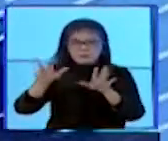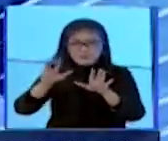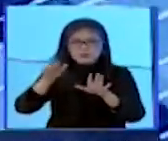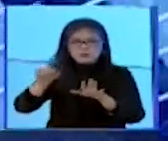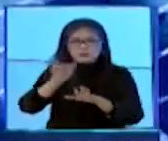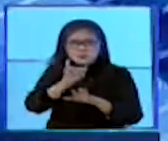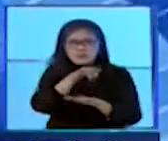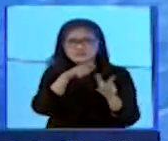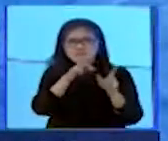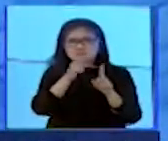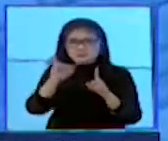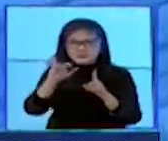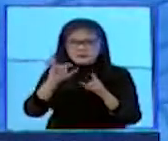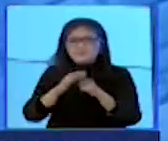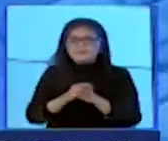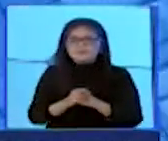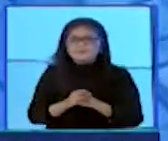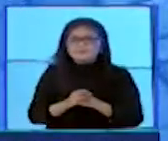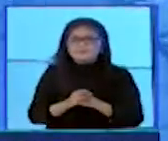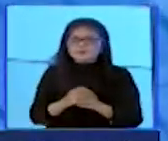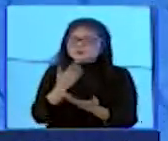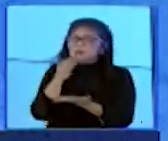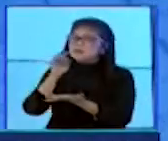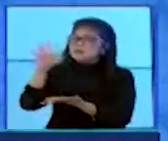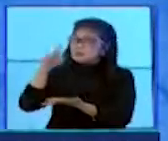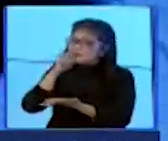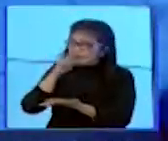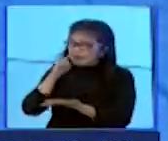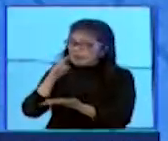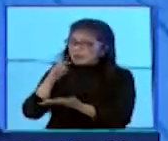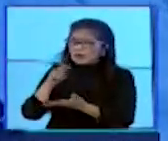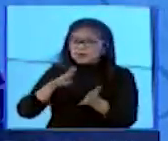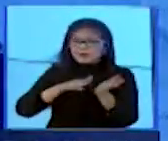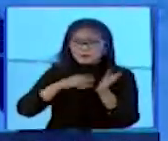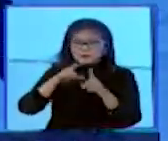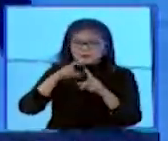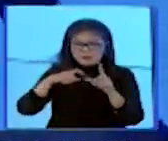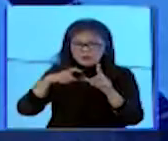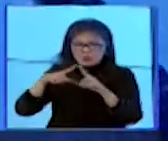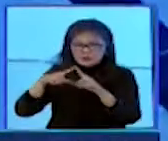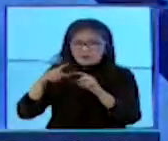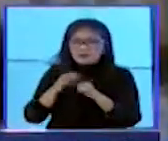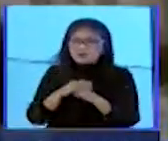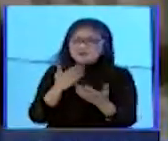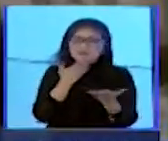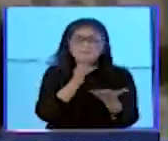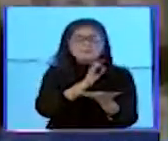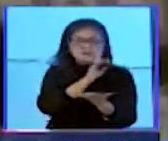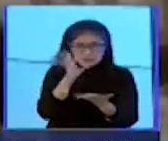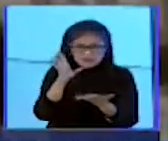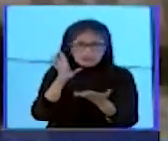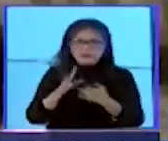ya Selamat siang pak jajan dan juga kanesia lathifa Hai selamat siang Mas